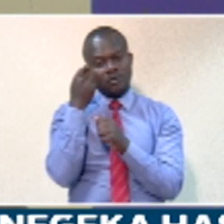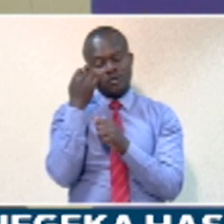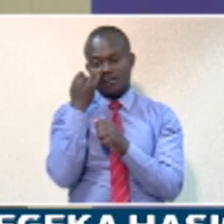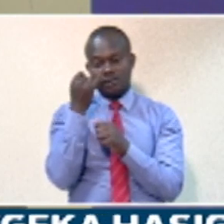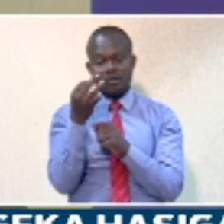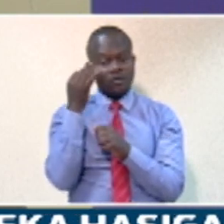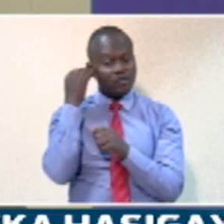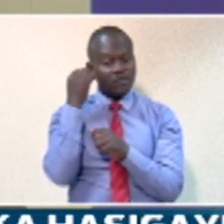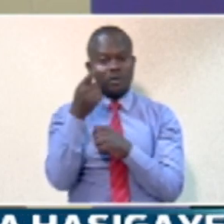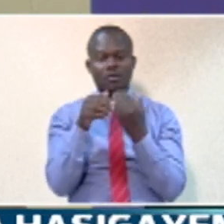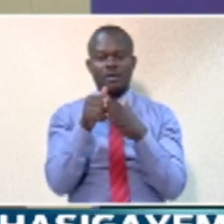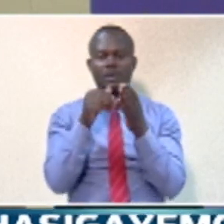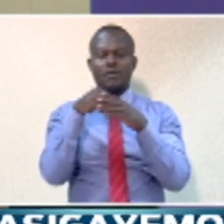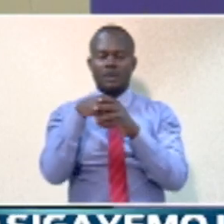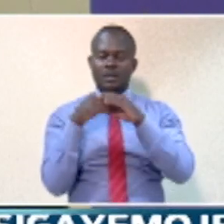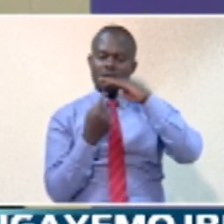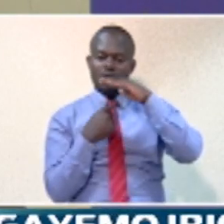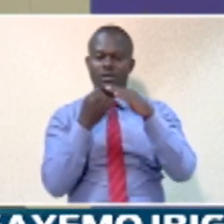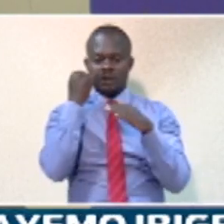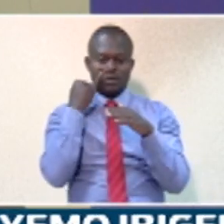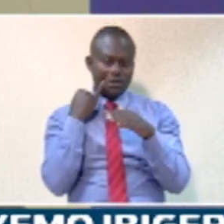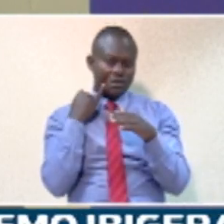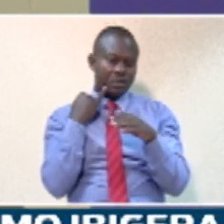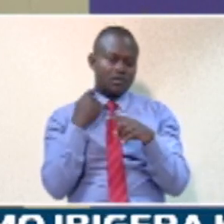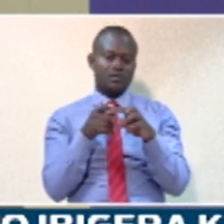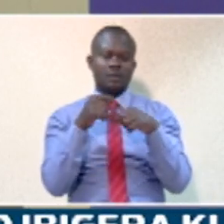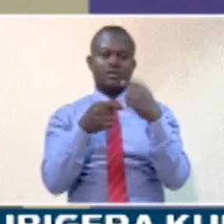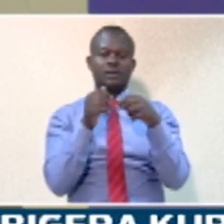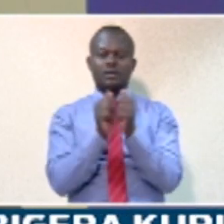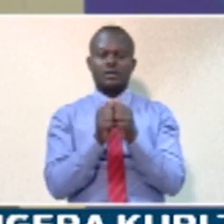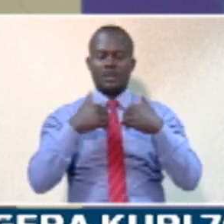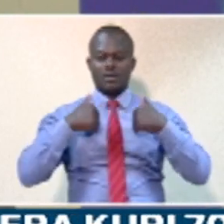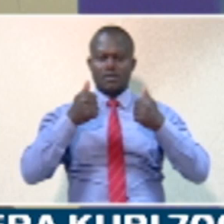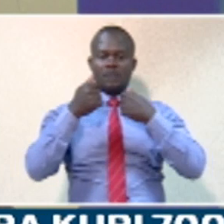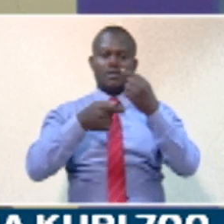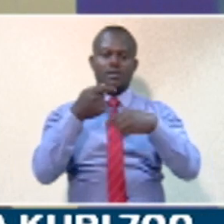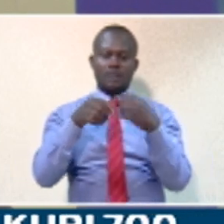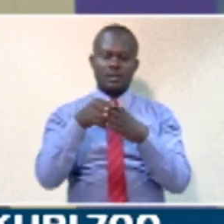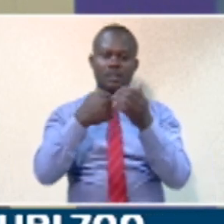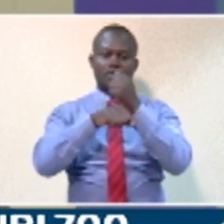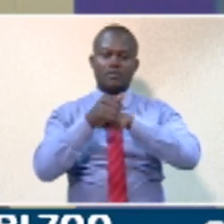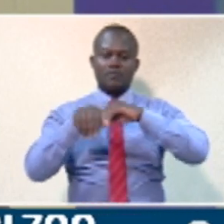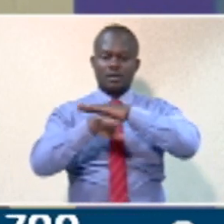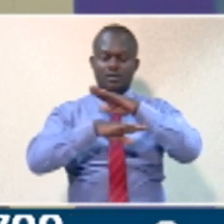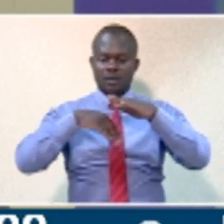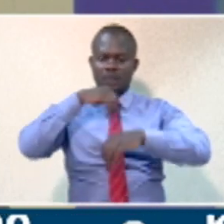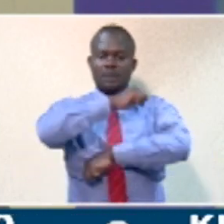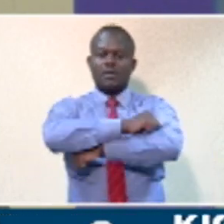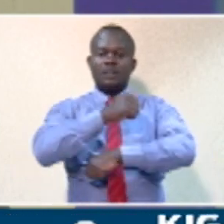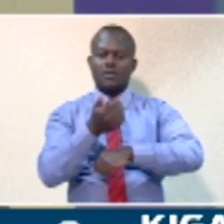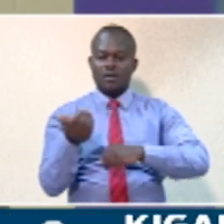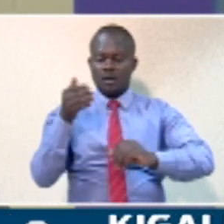zigoye, ariko ibikorwa byarakomeje, ubuzima burakomeza, ibikorwa remezo birakomeza, amashuri arubakwa